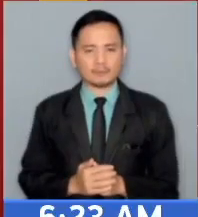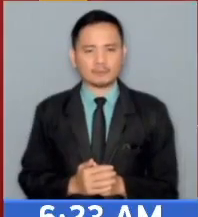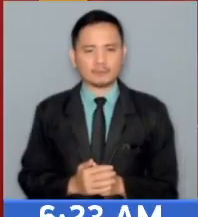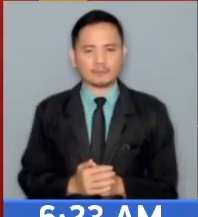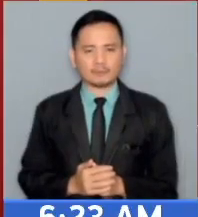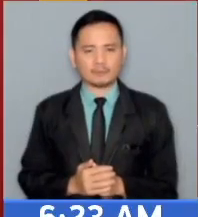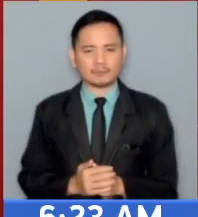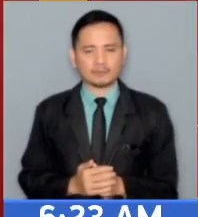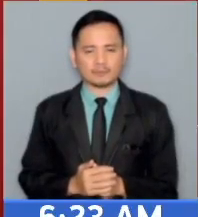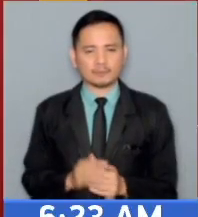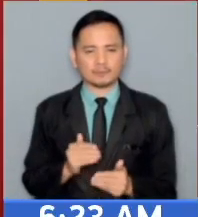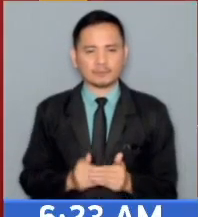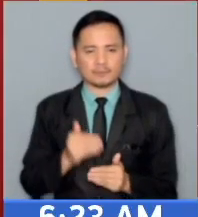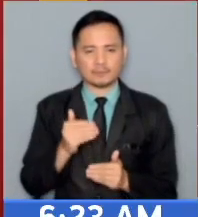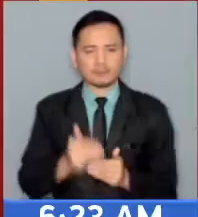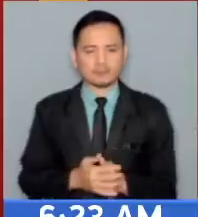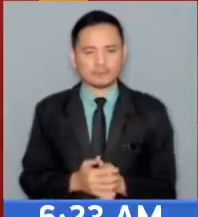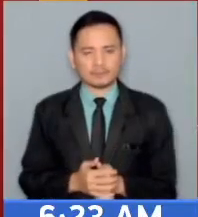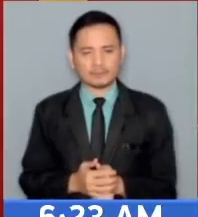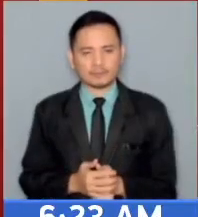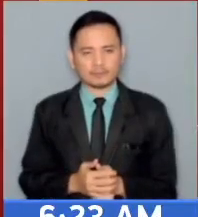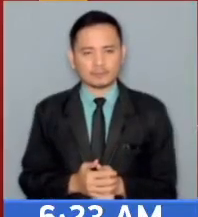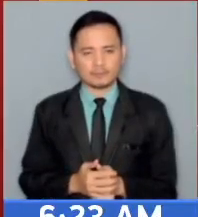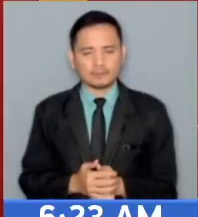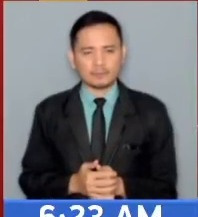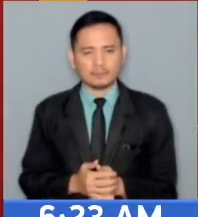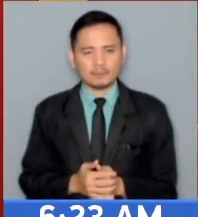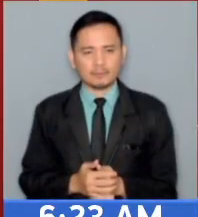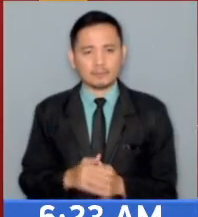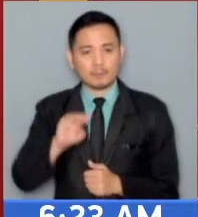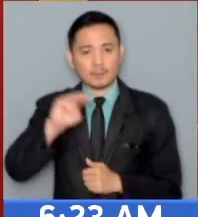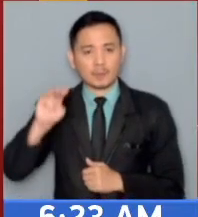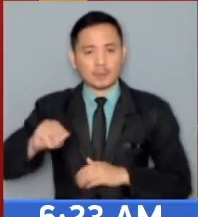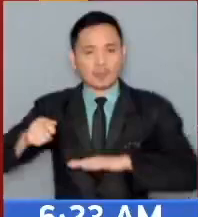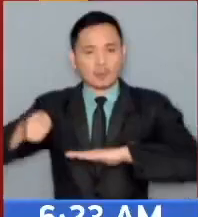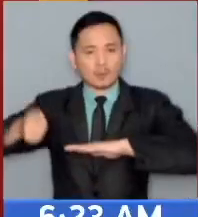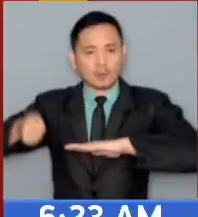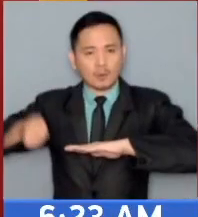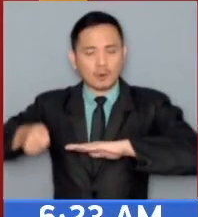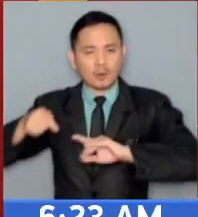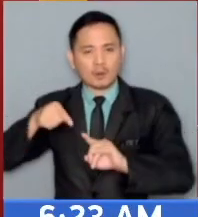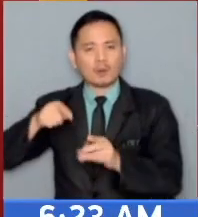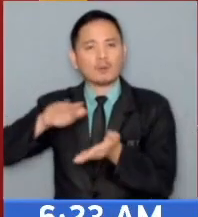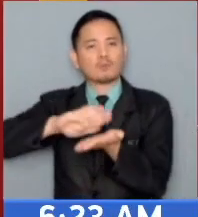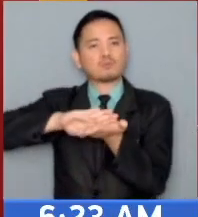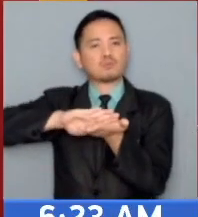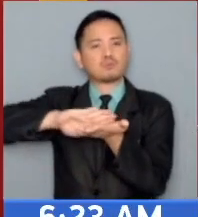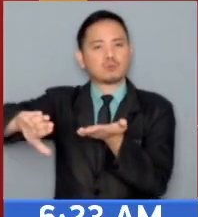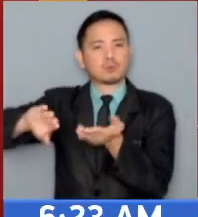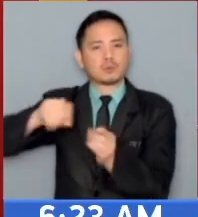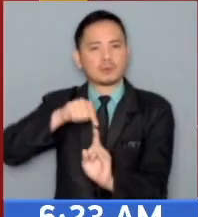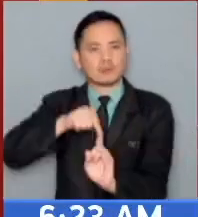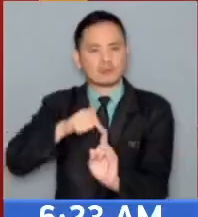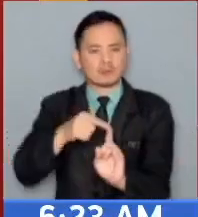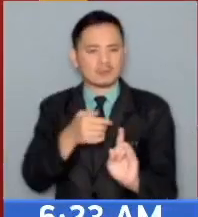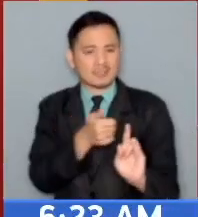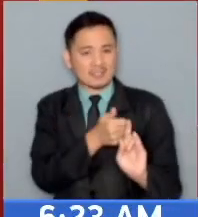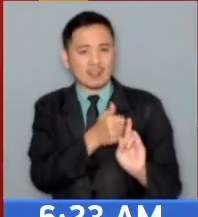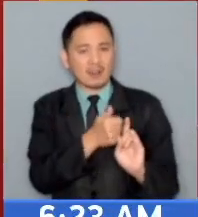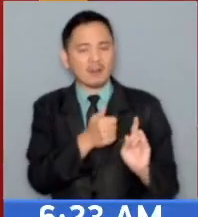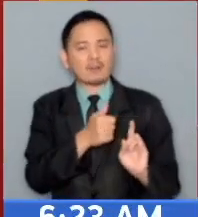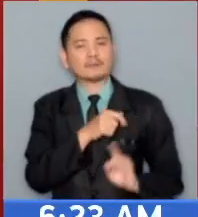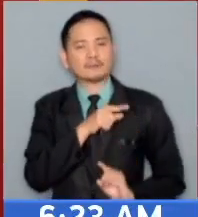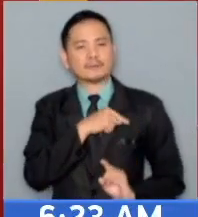Inabsuelto ng Manila Regional Trial Court Branch 16 ang self-confessed drug lord na si Kerwin Espinosa sa mga kasong illegal possession